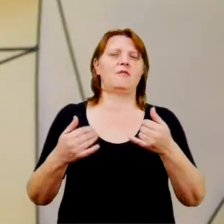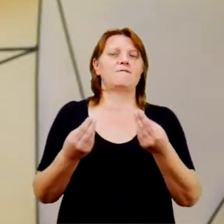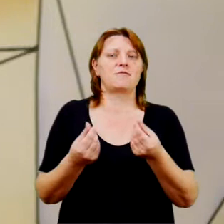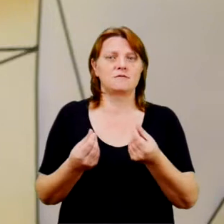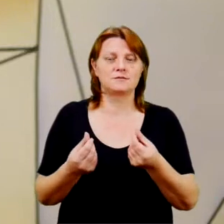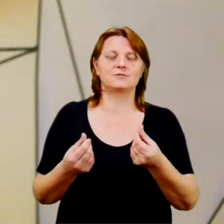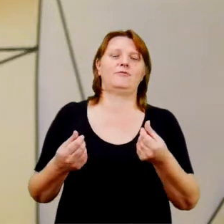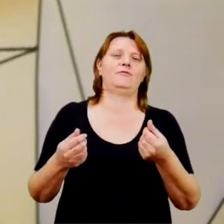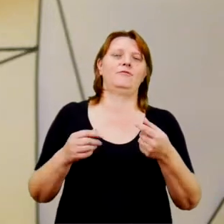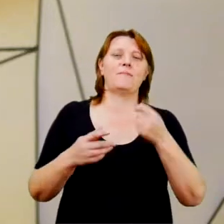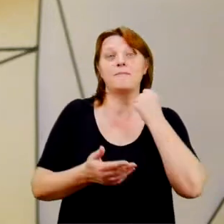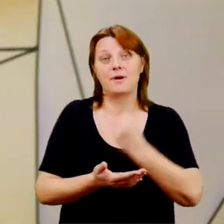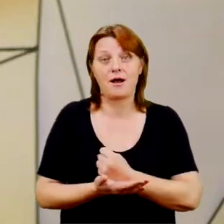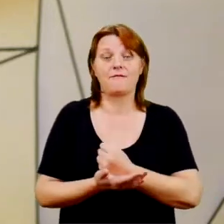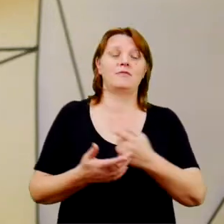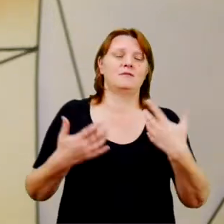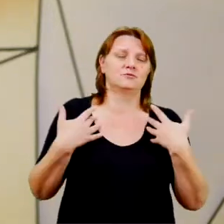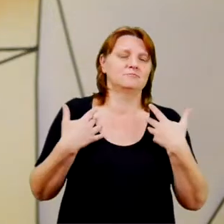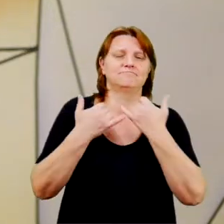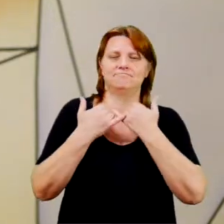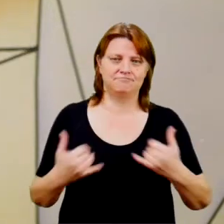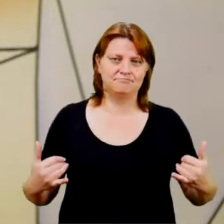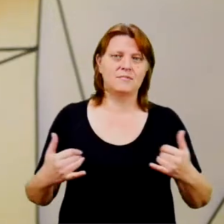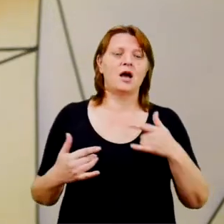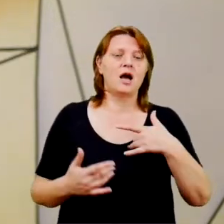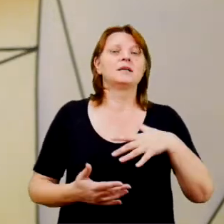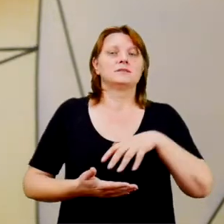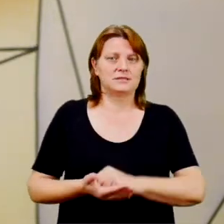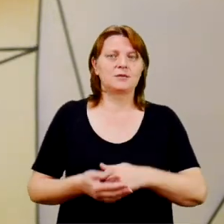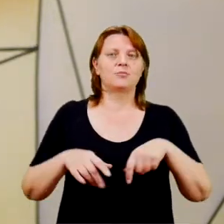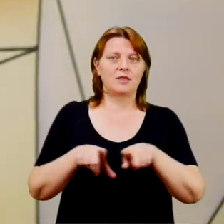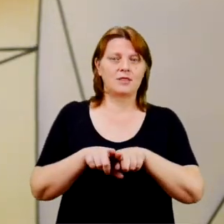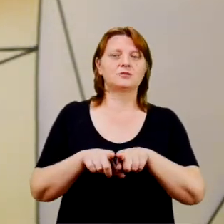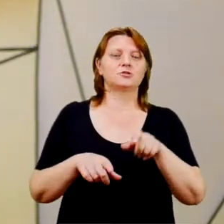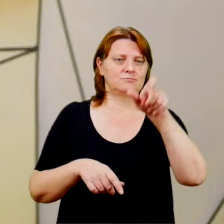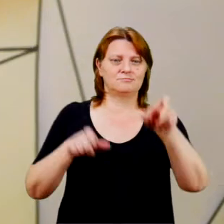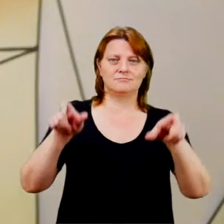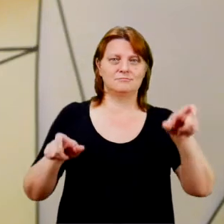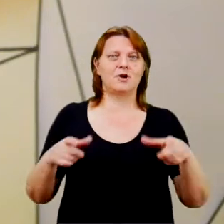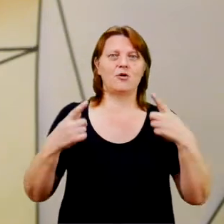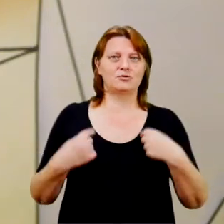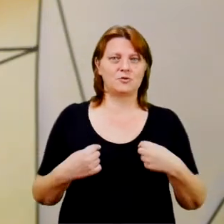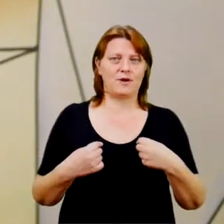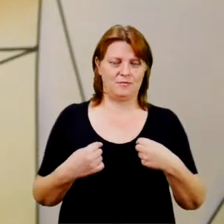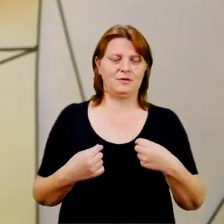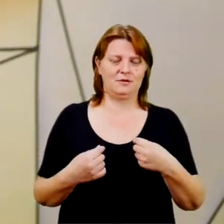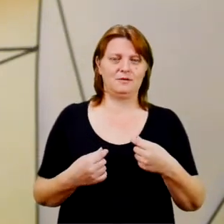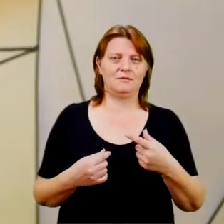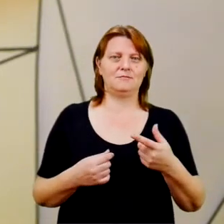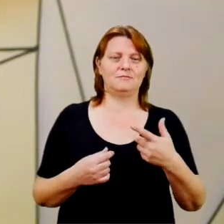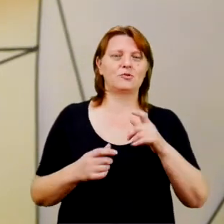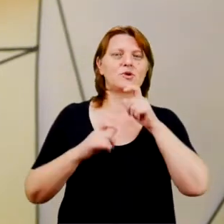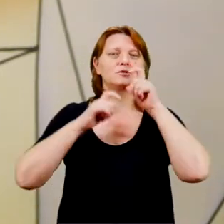zdrowotne, finansowe, prawne, życiowe. Zajmuje się również też osobami